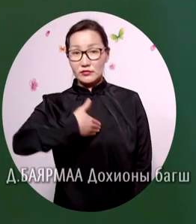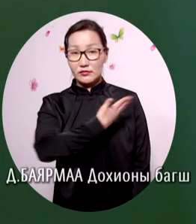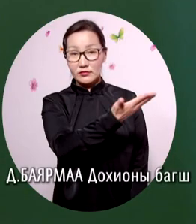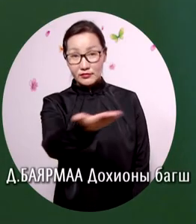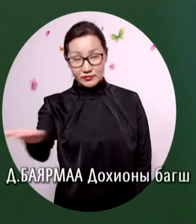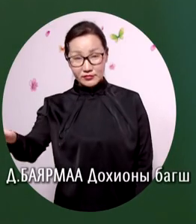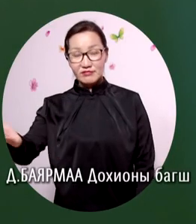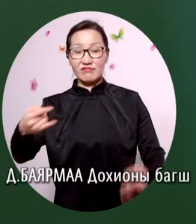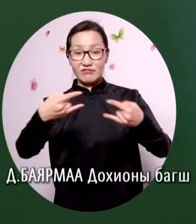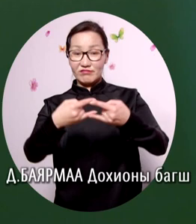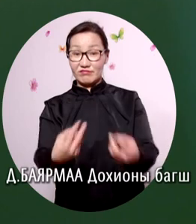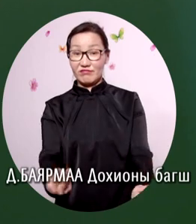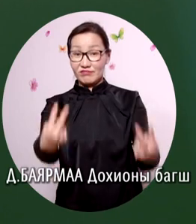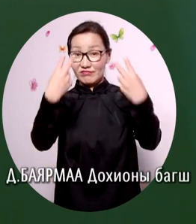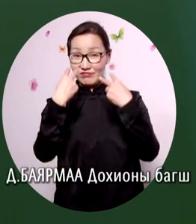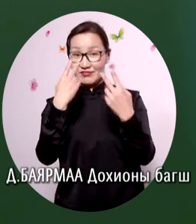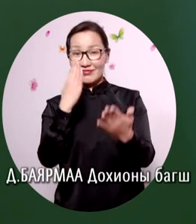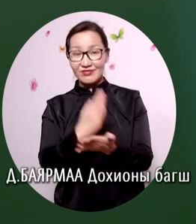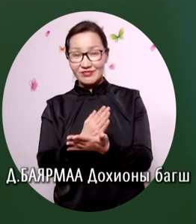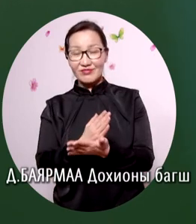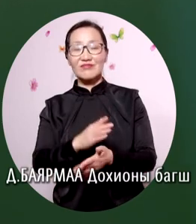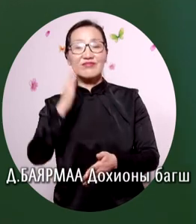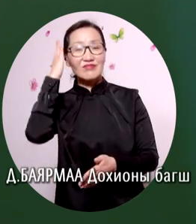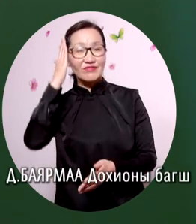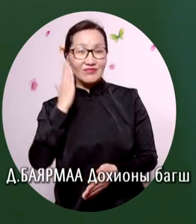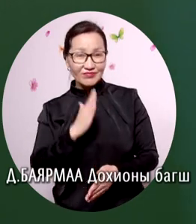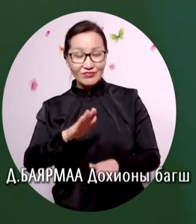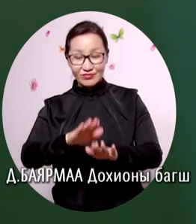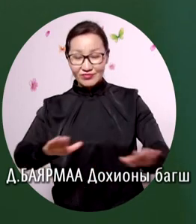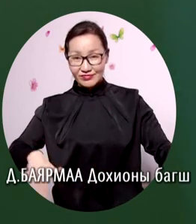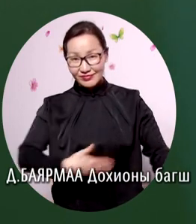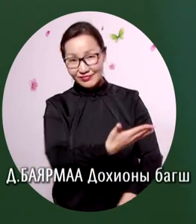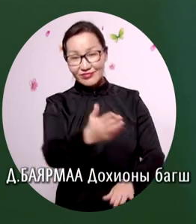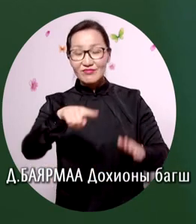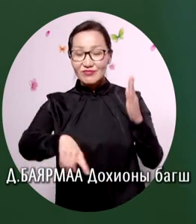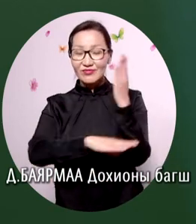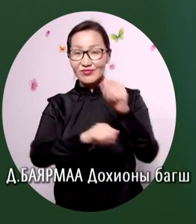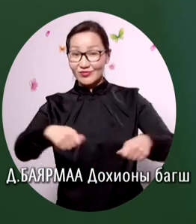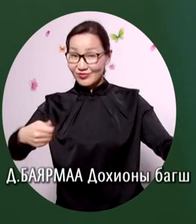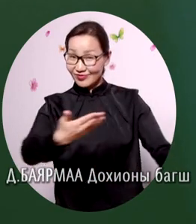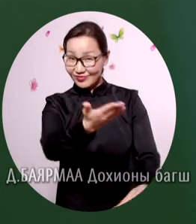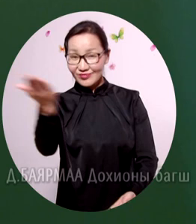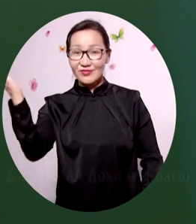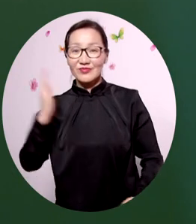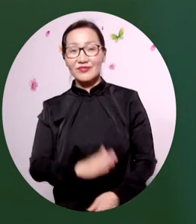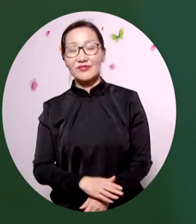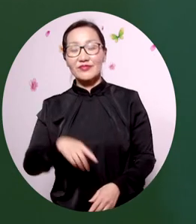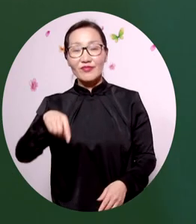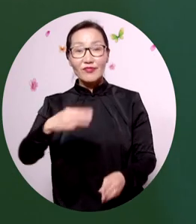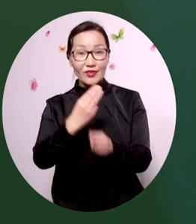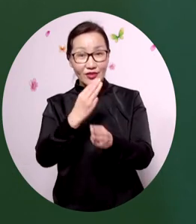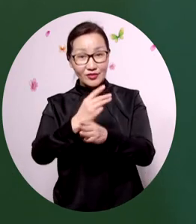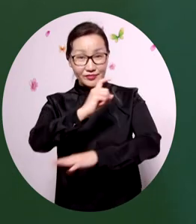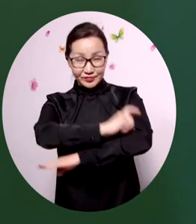Сайн байцгаана уу? Цэнхэр дэлгэцээ үзэж сууж байгаа эцэгчүүд, сурагчдаа энэ өдрийн мэндийг хүргэе. За,